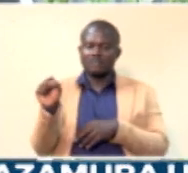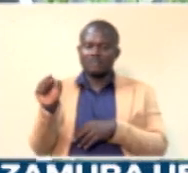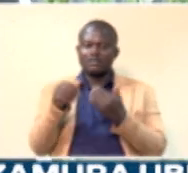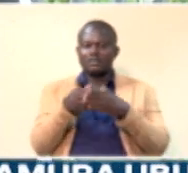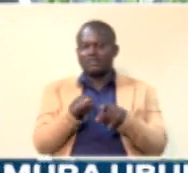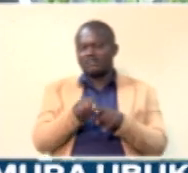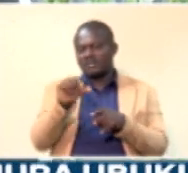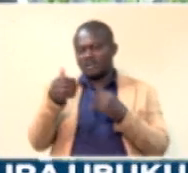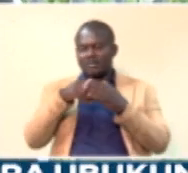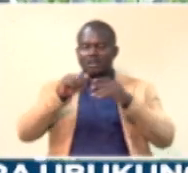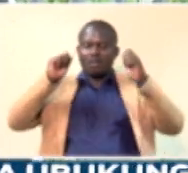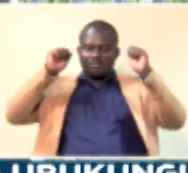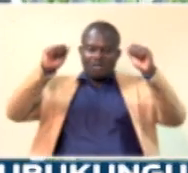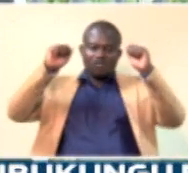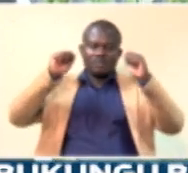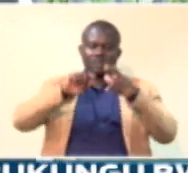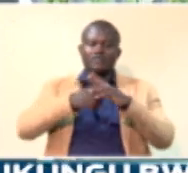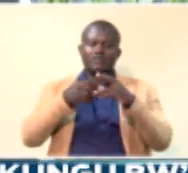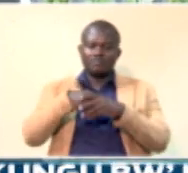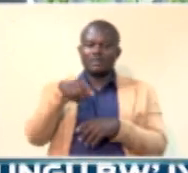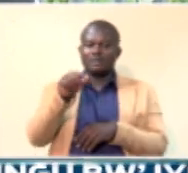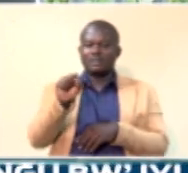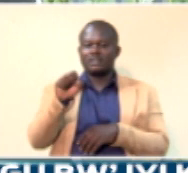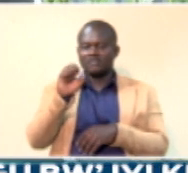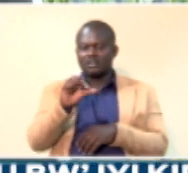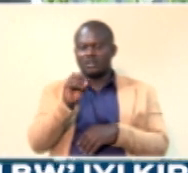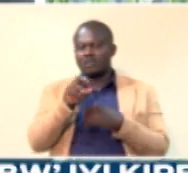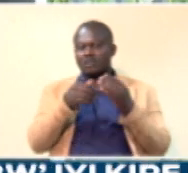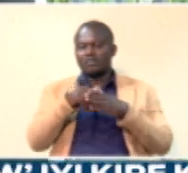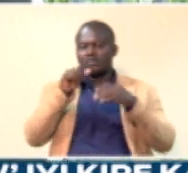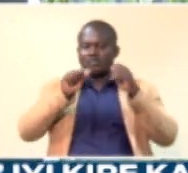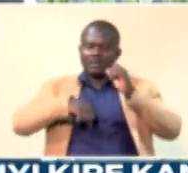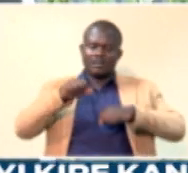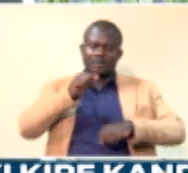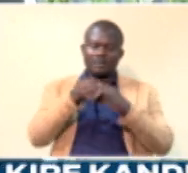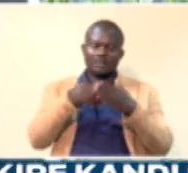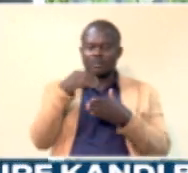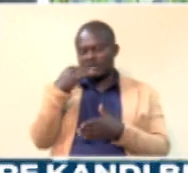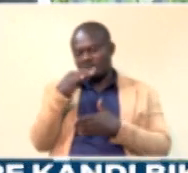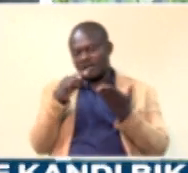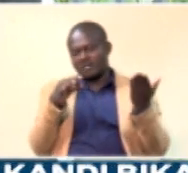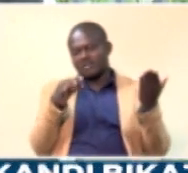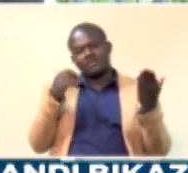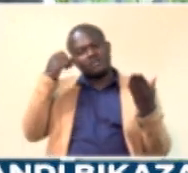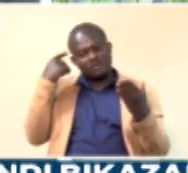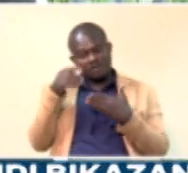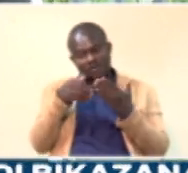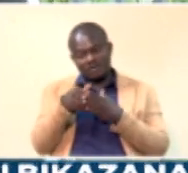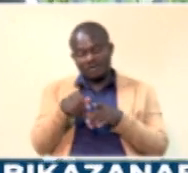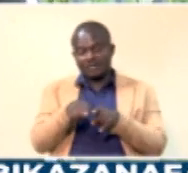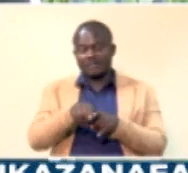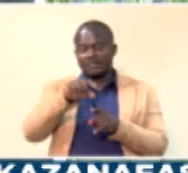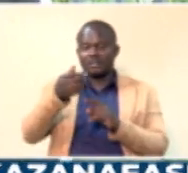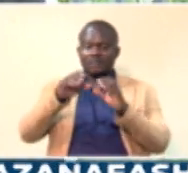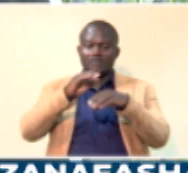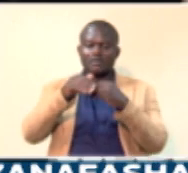ko n'abandi bamamaza ugiye guhenda kwamamariza muri Paris Saint-Germain cyangwa muri championnat y'Ubufaransa. By'umwihariko rero buriya n'amandi